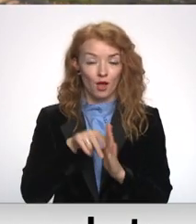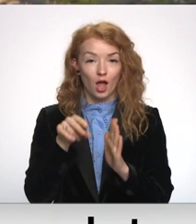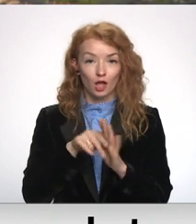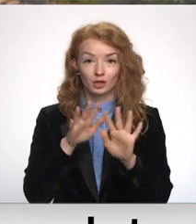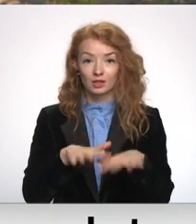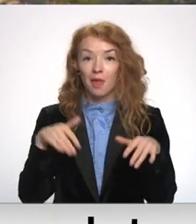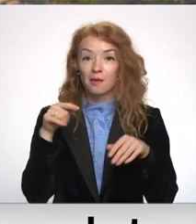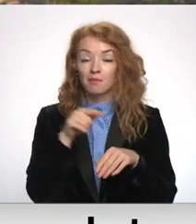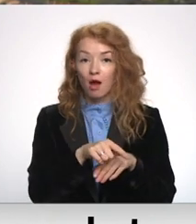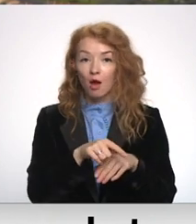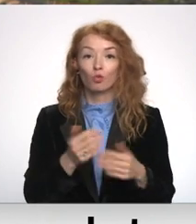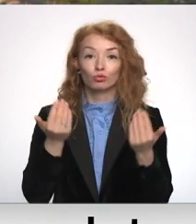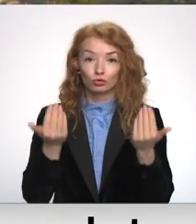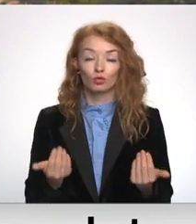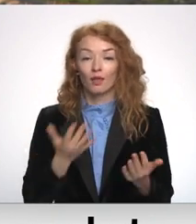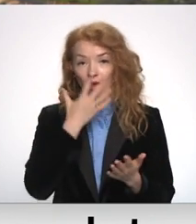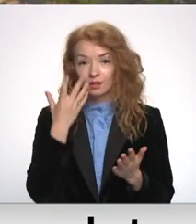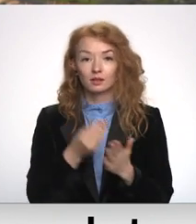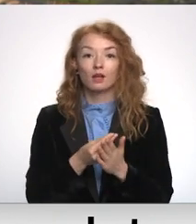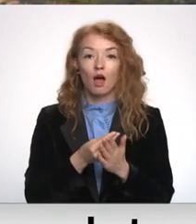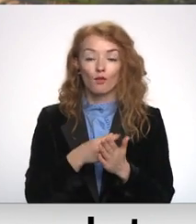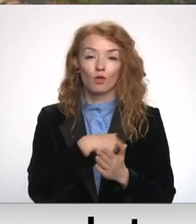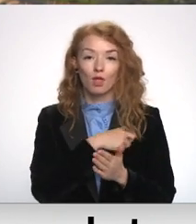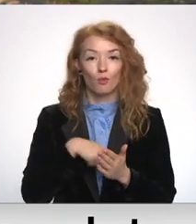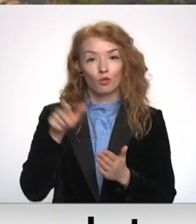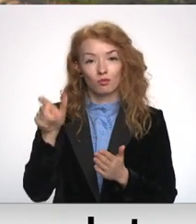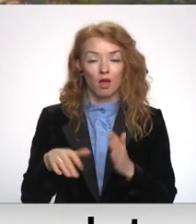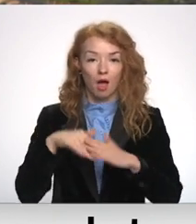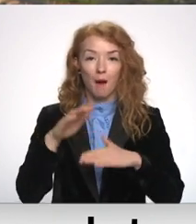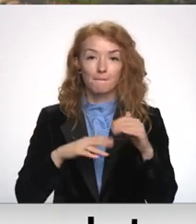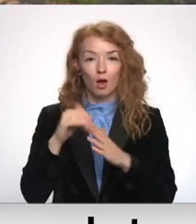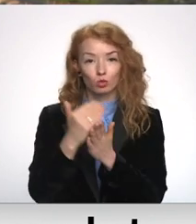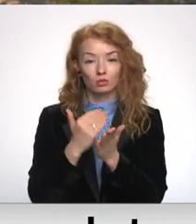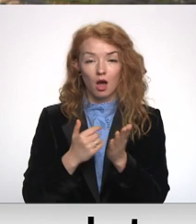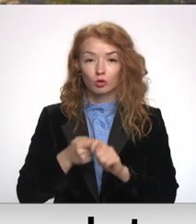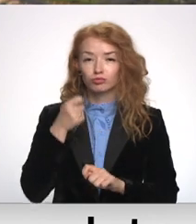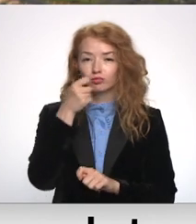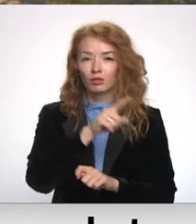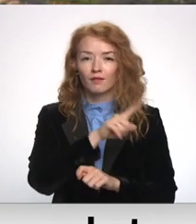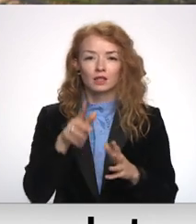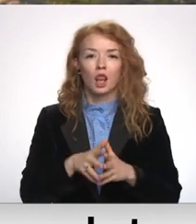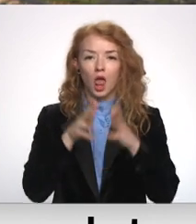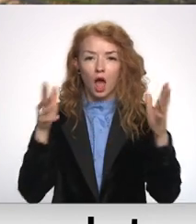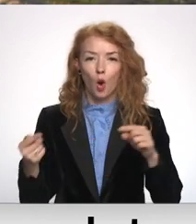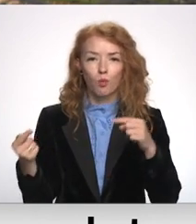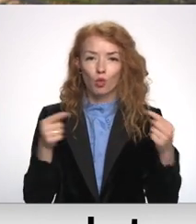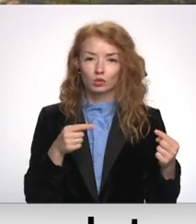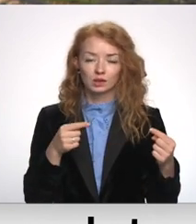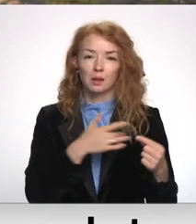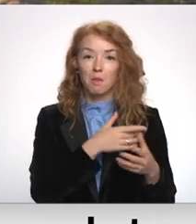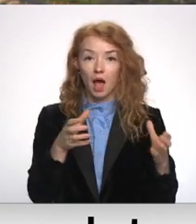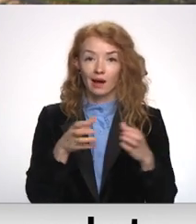vēlēšanām. Un šodien savu izraudzīto deputātu amatu pretendentu listi iesniedza lielākā opozīcijā esošā partija